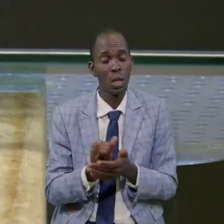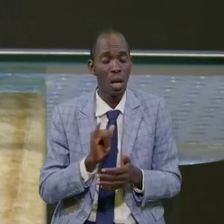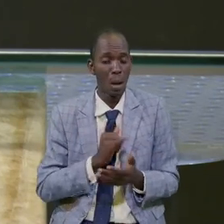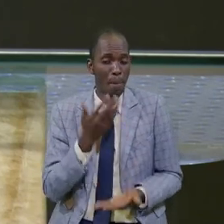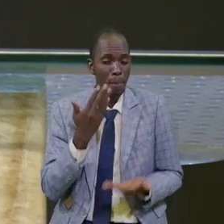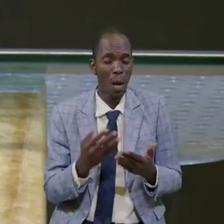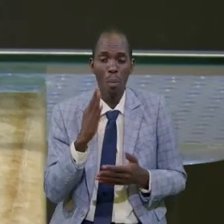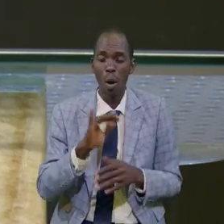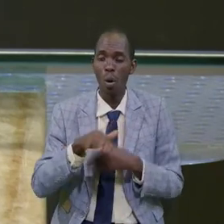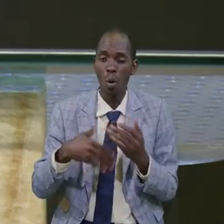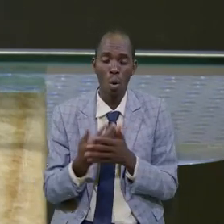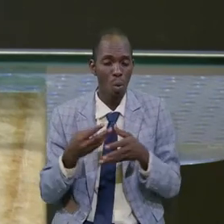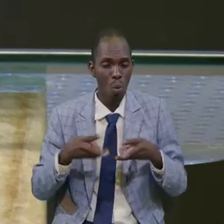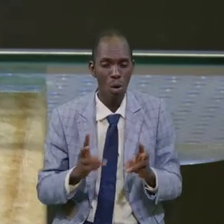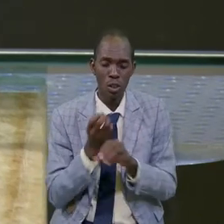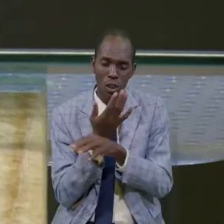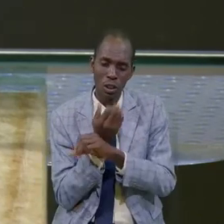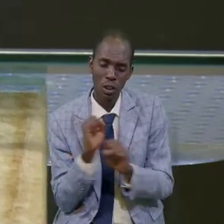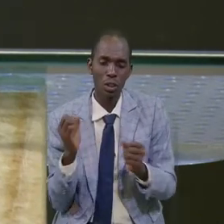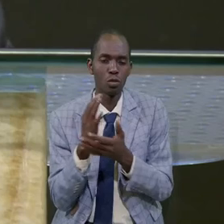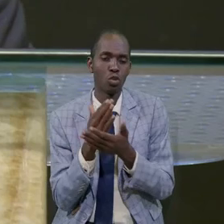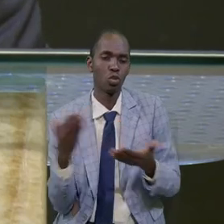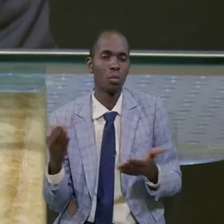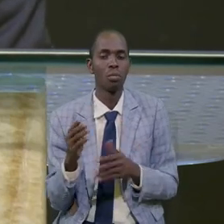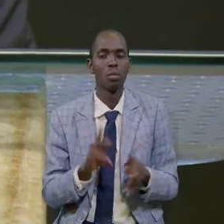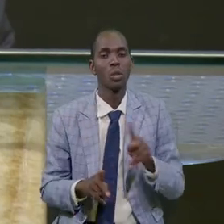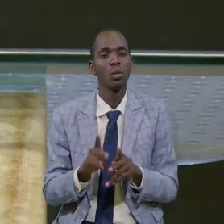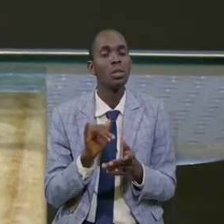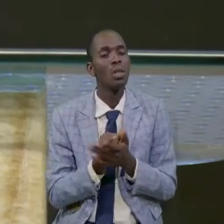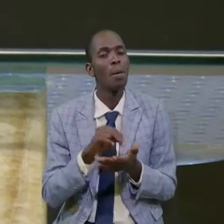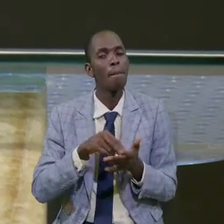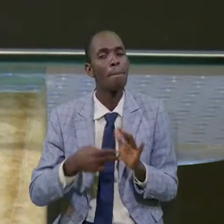afin d'en sauver de toute manière quelques-uns. Cela veut dire que